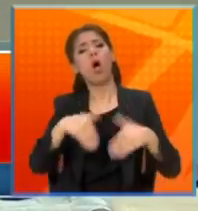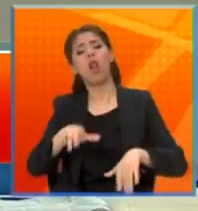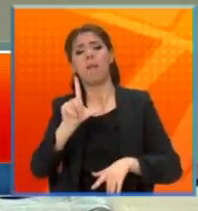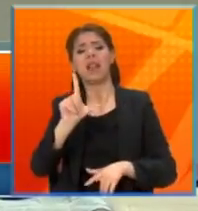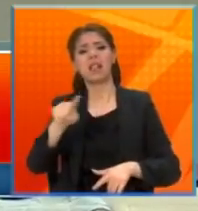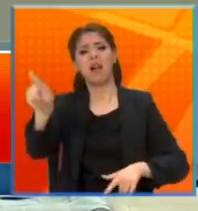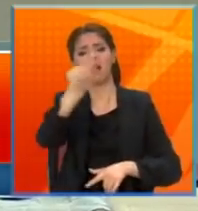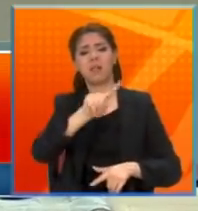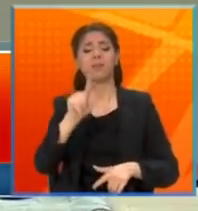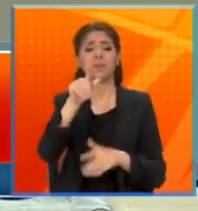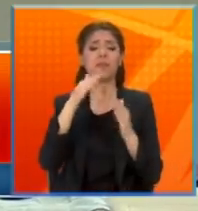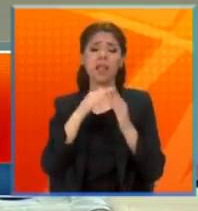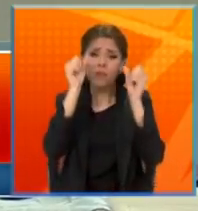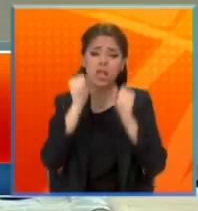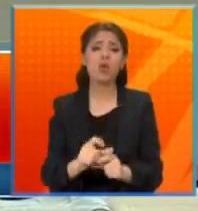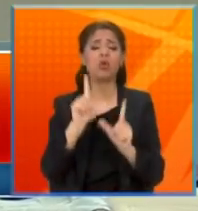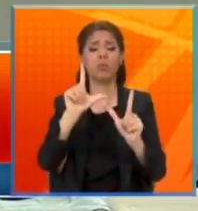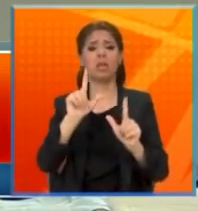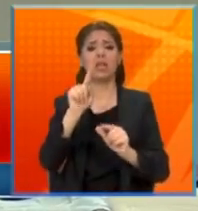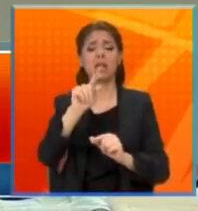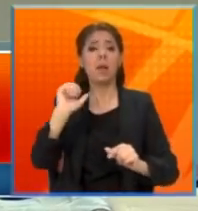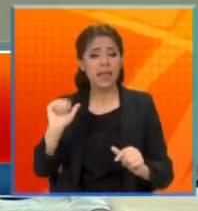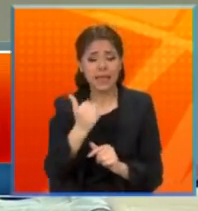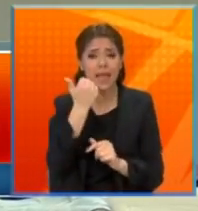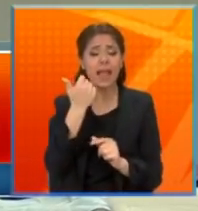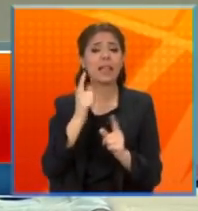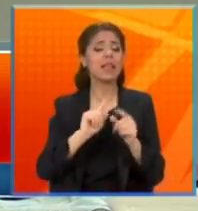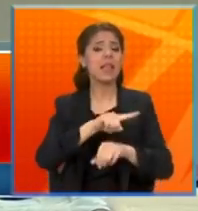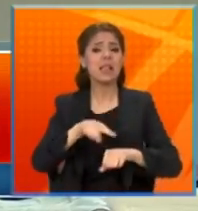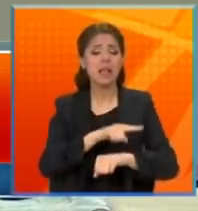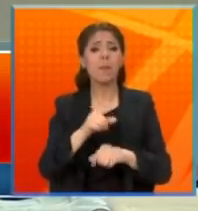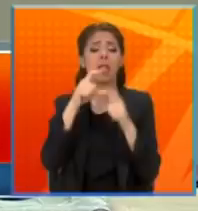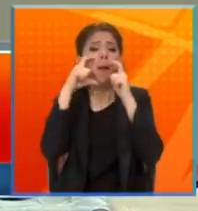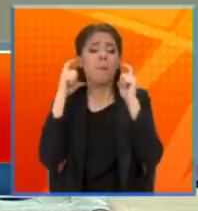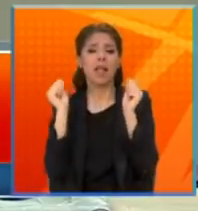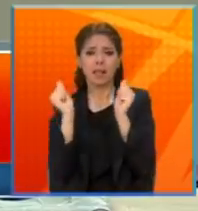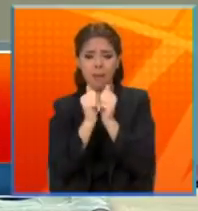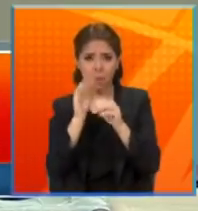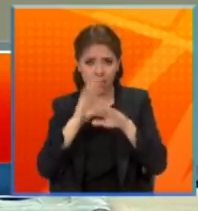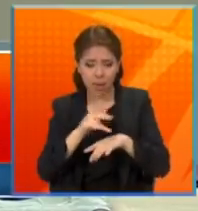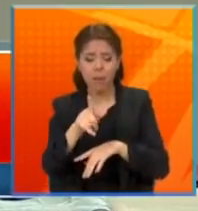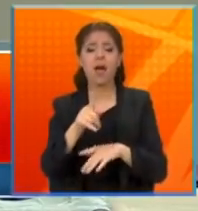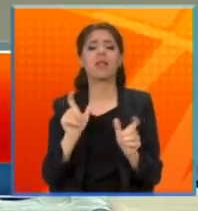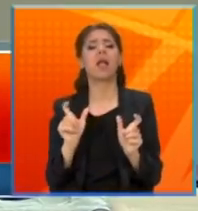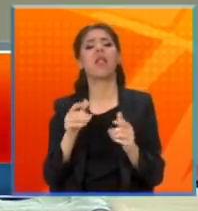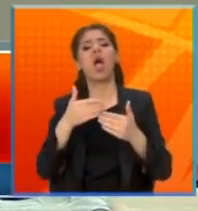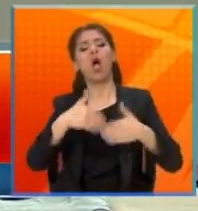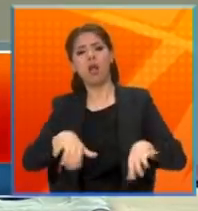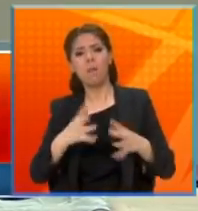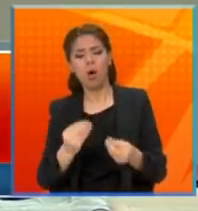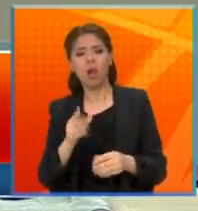Evinize çekilerek önleyebilirsiniz. Gerekli durumlarda maske takarak önleyebilirsiniz.